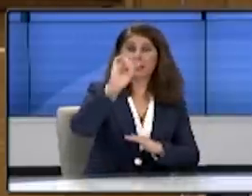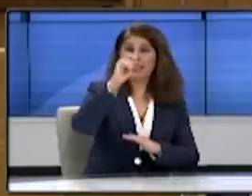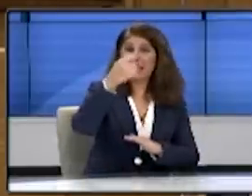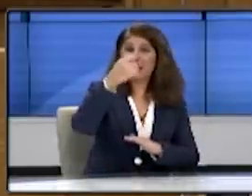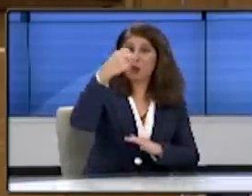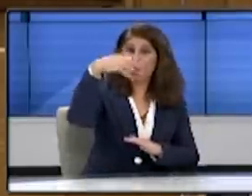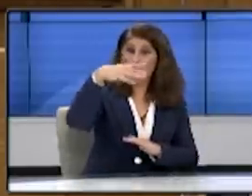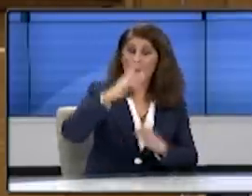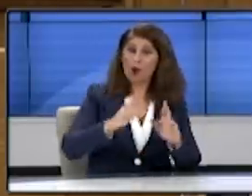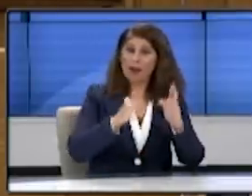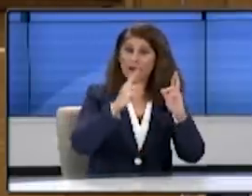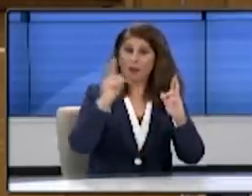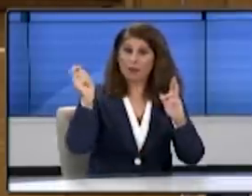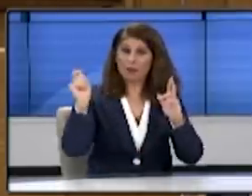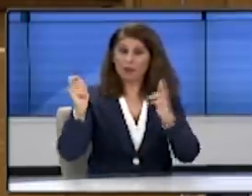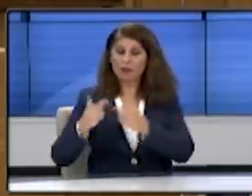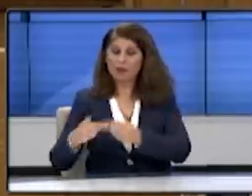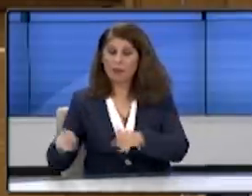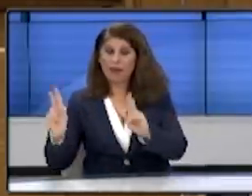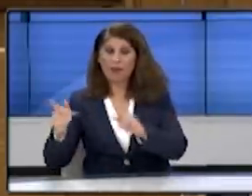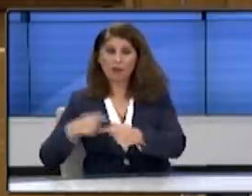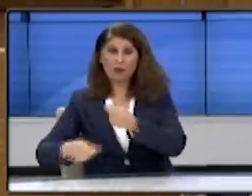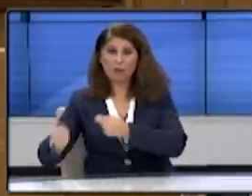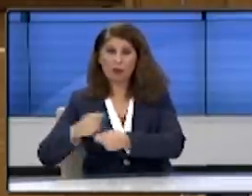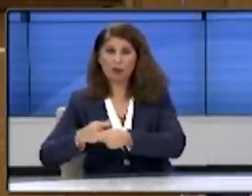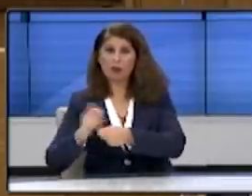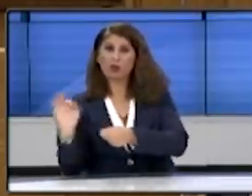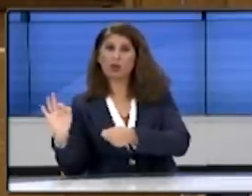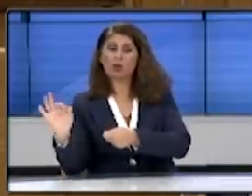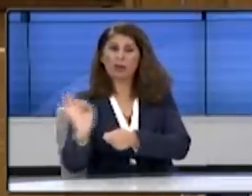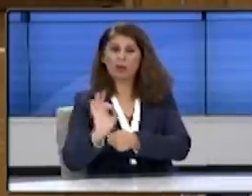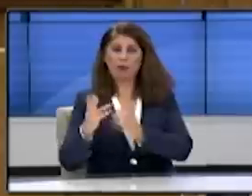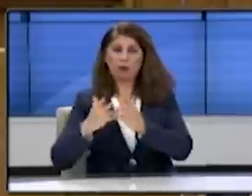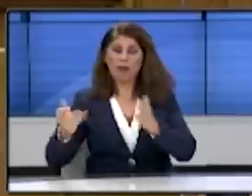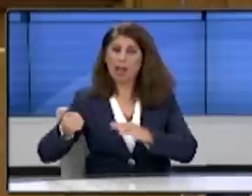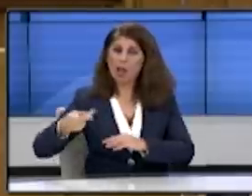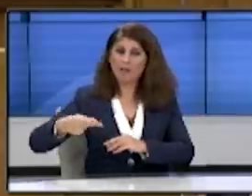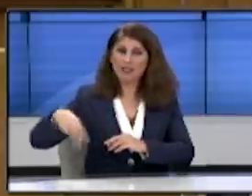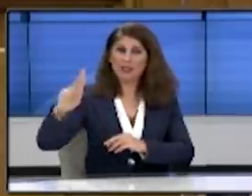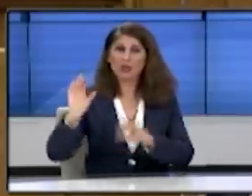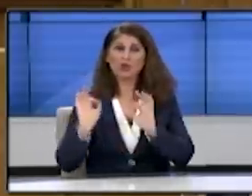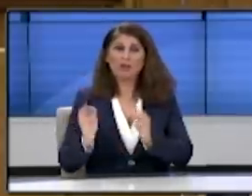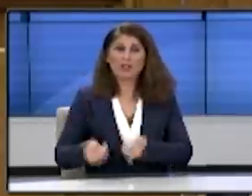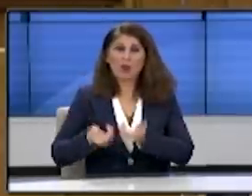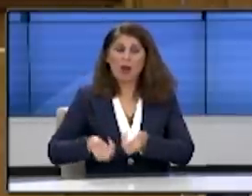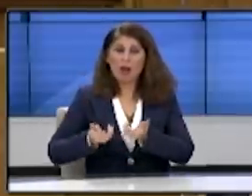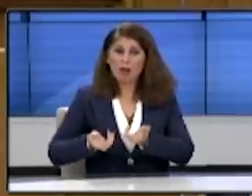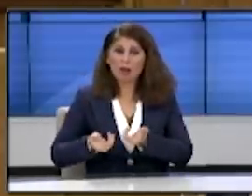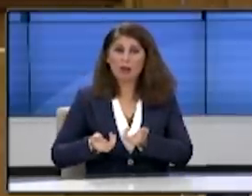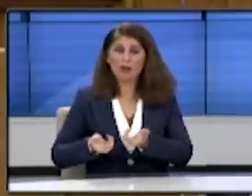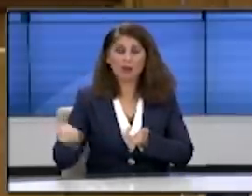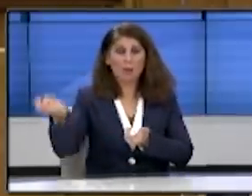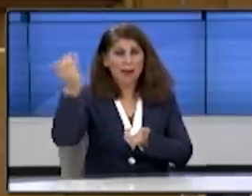ηλεκτρική ενέργεια με την πολιτική της απελευθέρωσης του εμπορίου των ρήπων, των μεγάλων αυξήσεων στο φυσικό αέριο,